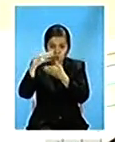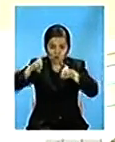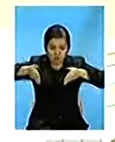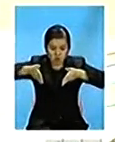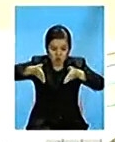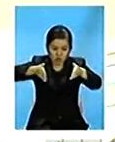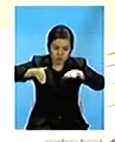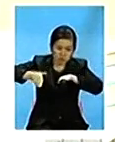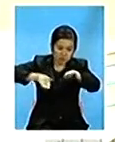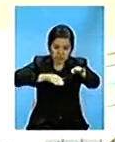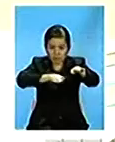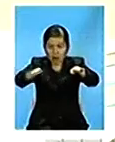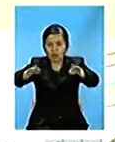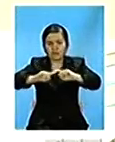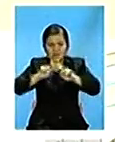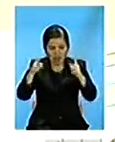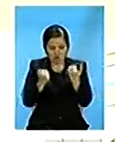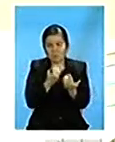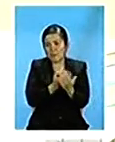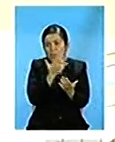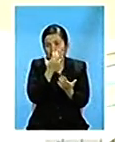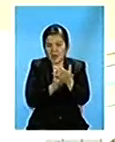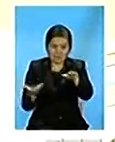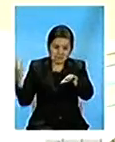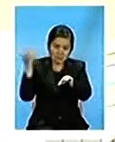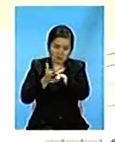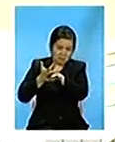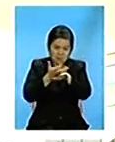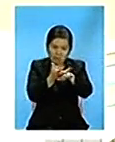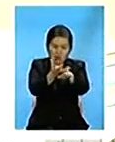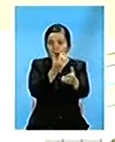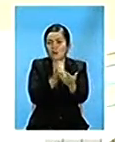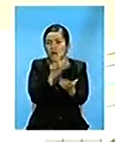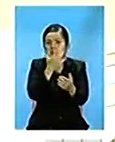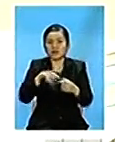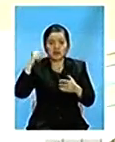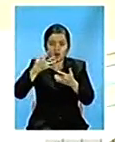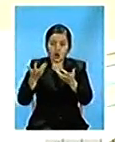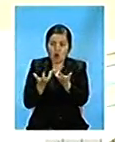แพงมากเพราะอะไรเพราะขีบห่อแล้วก็เช่นจะใส่กระสอบ